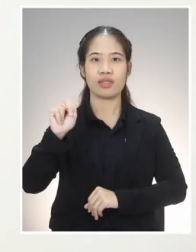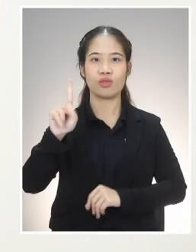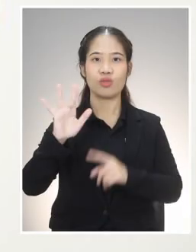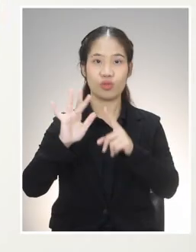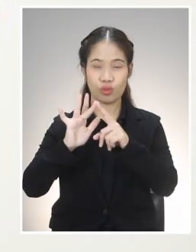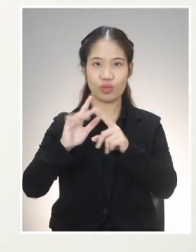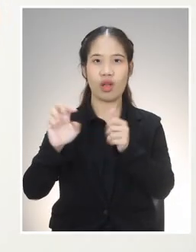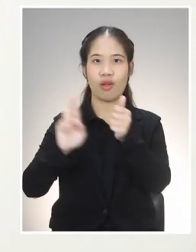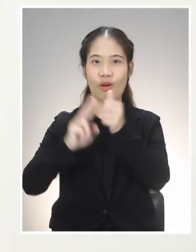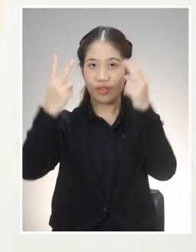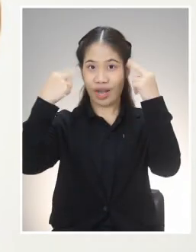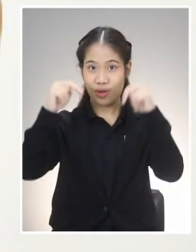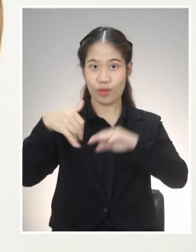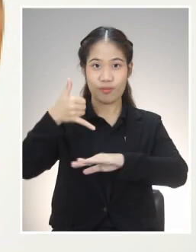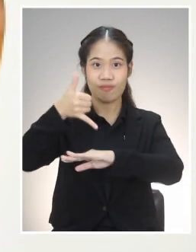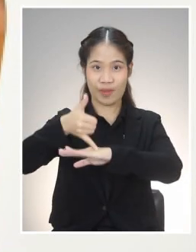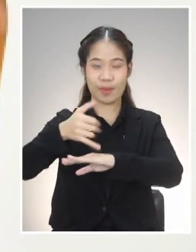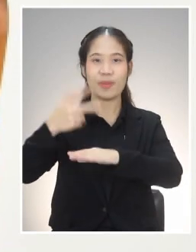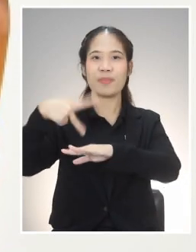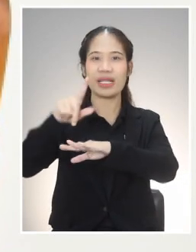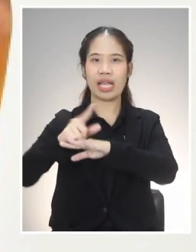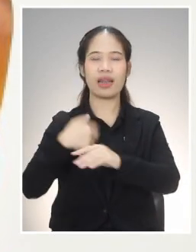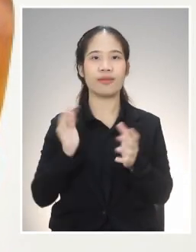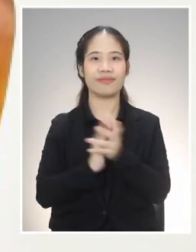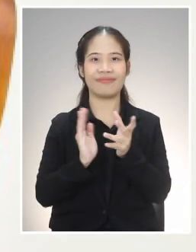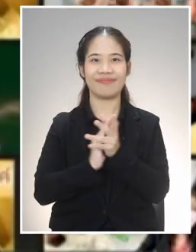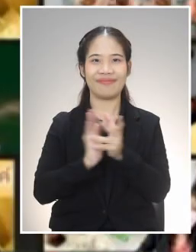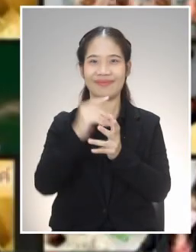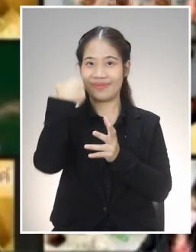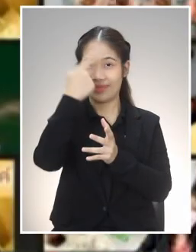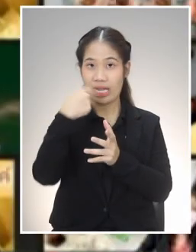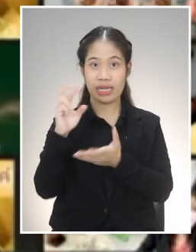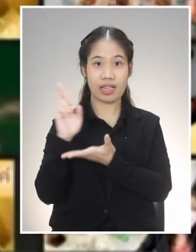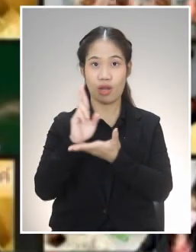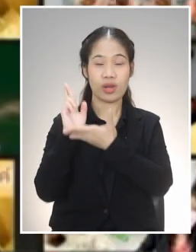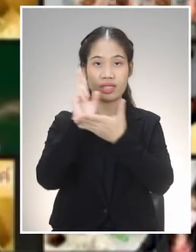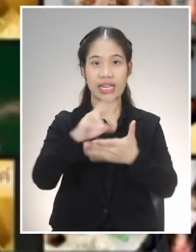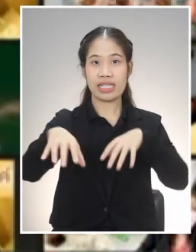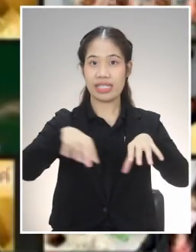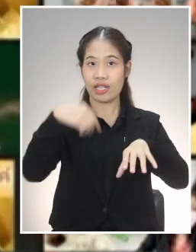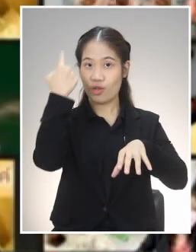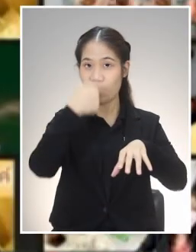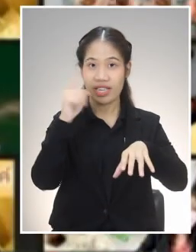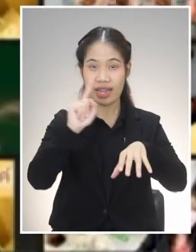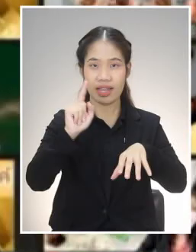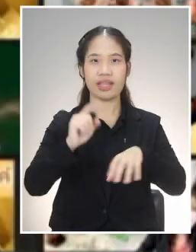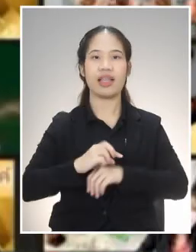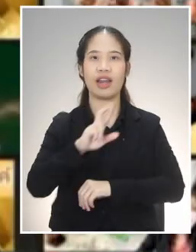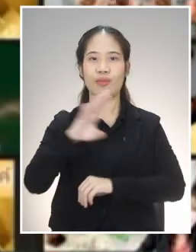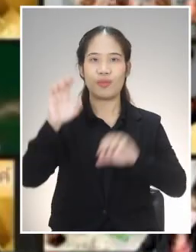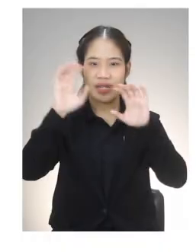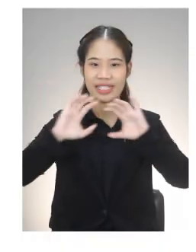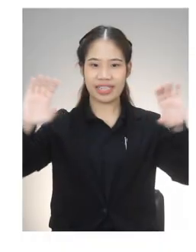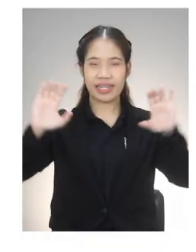เป็นประธานในพิธีและแสดงความยินดีกับหน่วยงานที่ได้รับรางวัลจันทร์โดยสำนักงานคณะกรรมการพัฒนาระบบราชการ